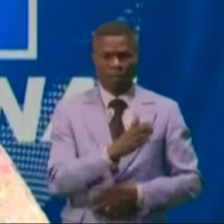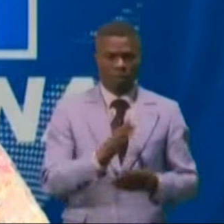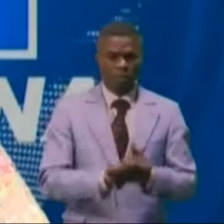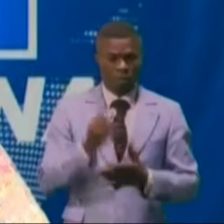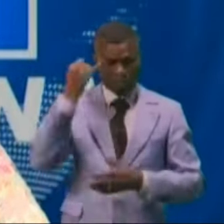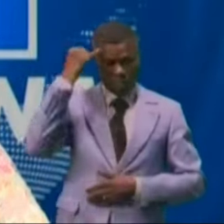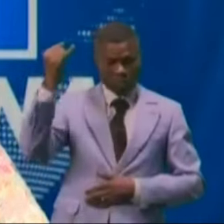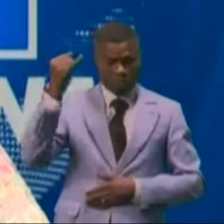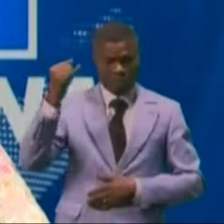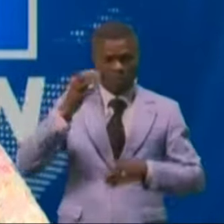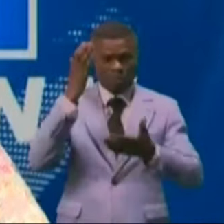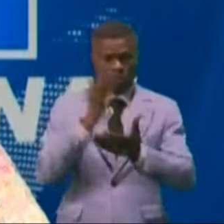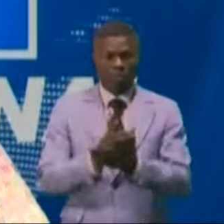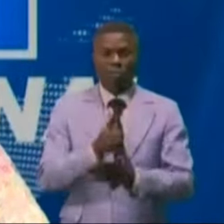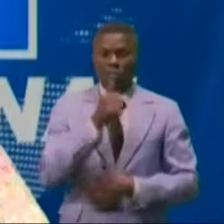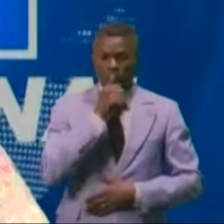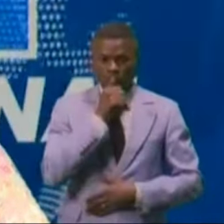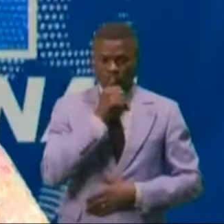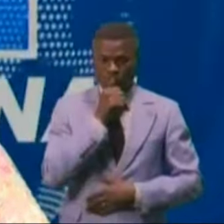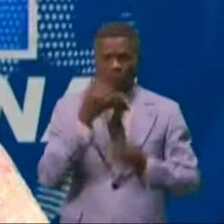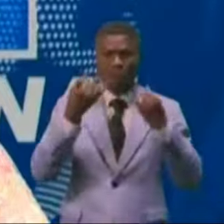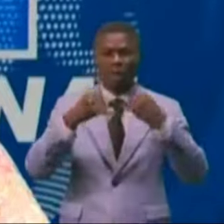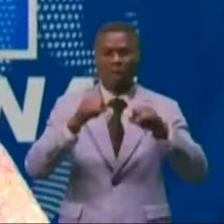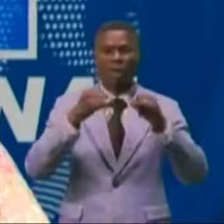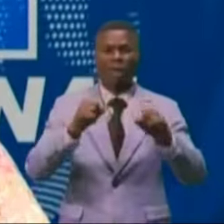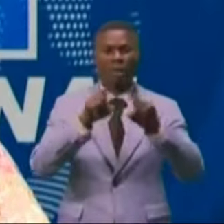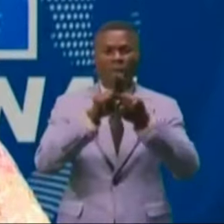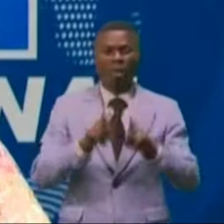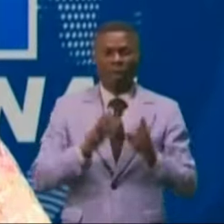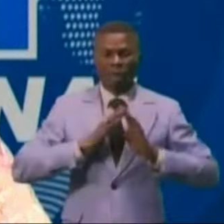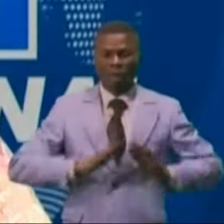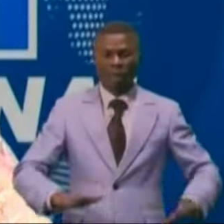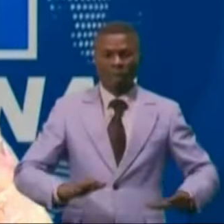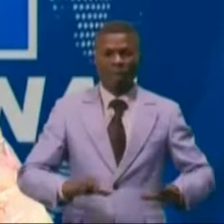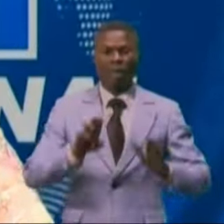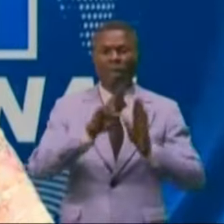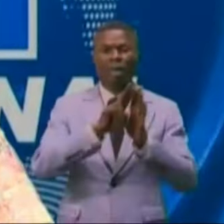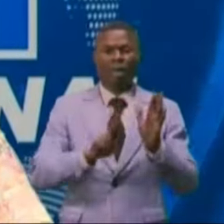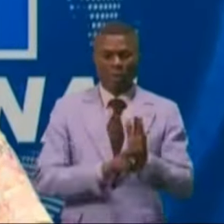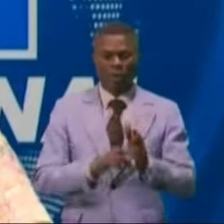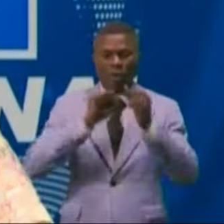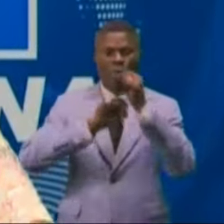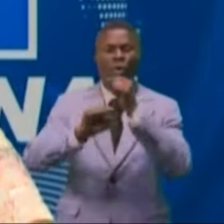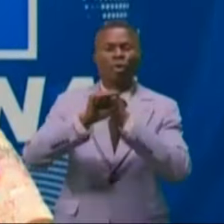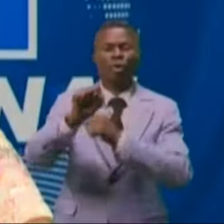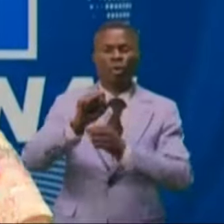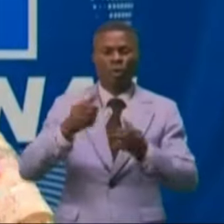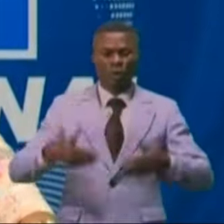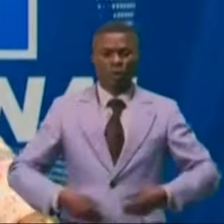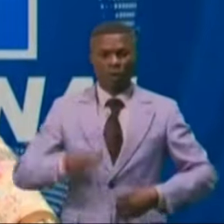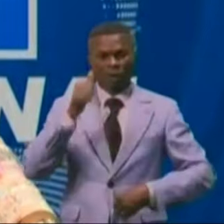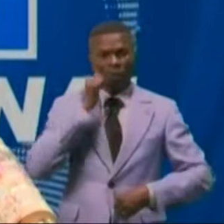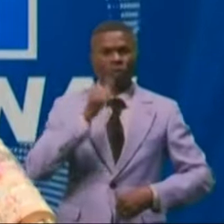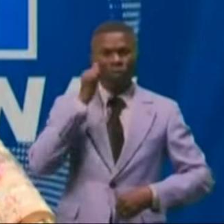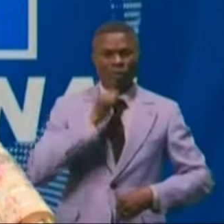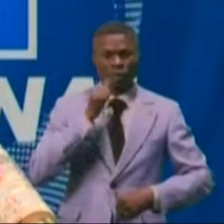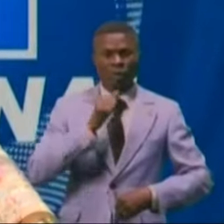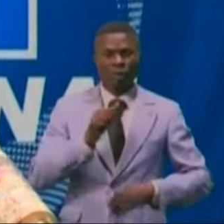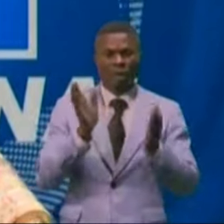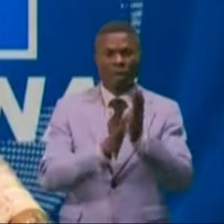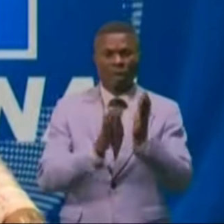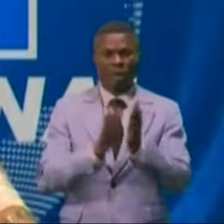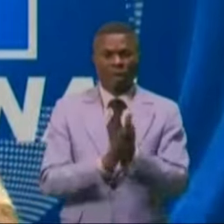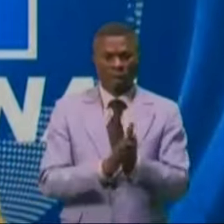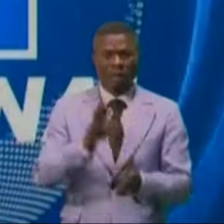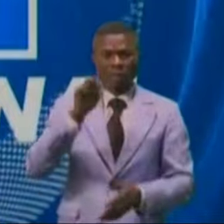L'idée de briser les barrières sur les informations et l'hygiène pendant les règles, cette sensibilisation de la jeune fille du complexe scolaire